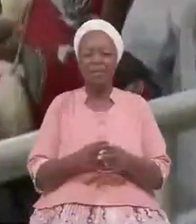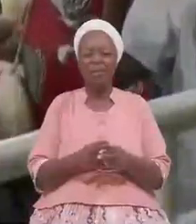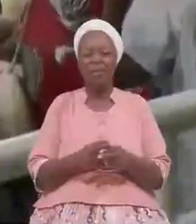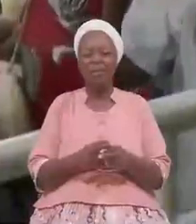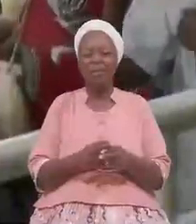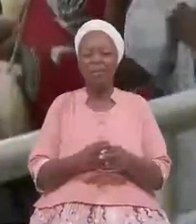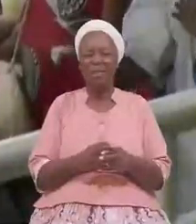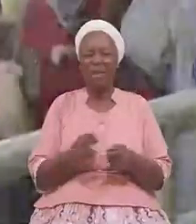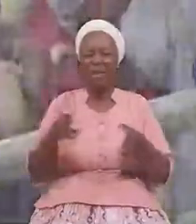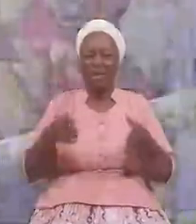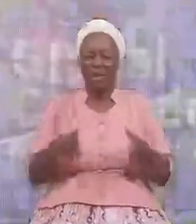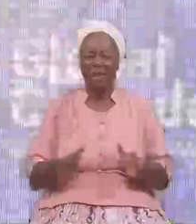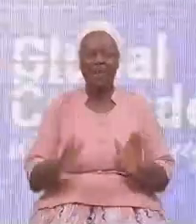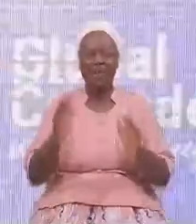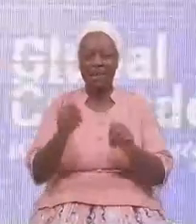Que chacun